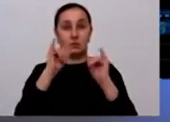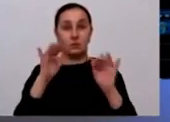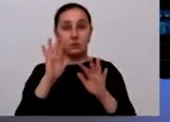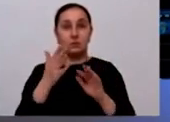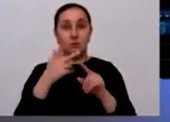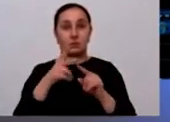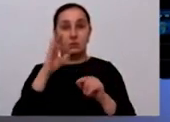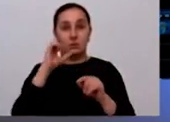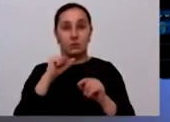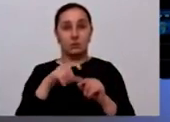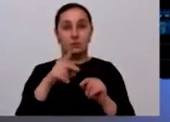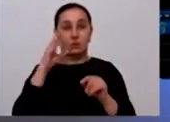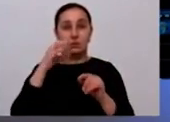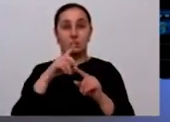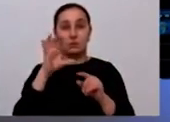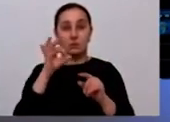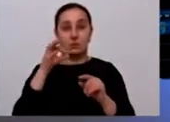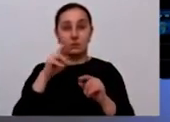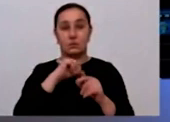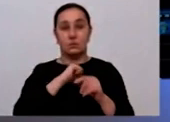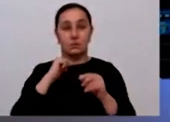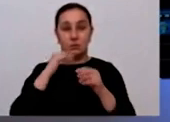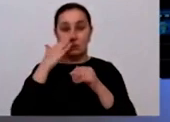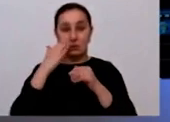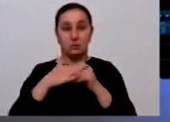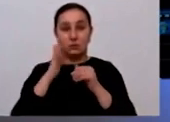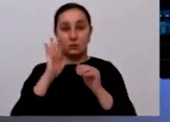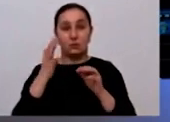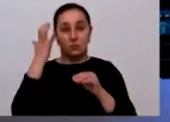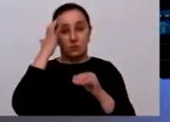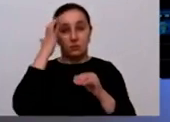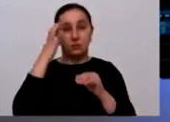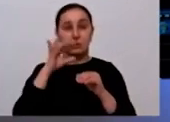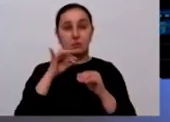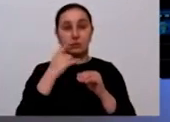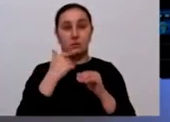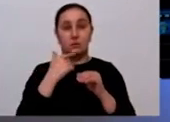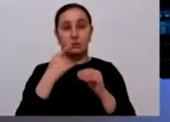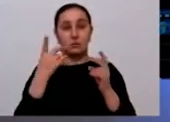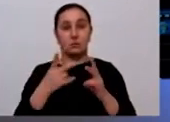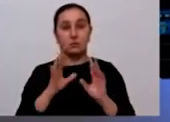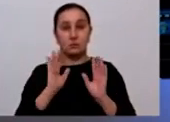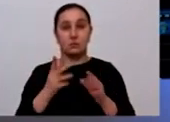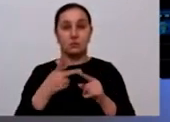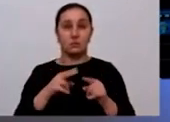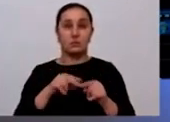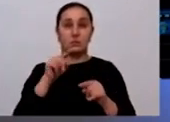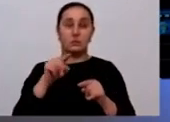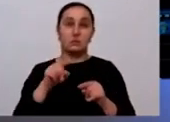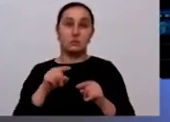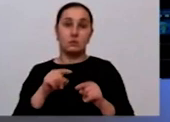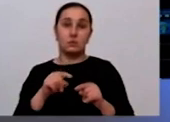va soyasi o'ziga yaqin rang, ya'ni qora bilan qizilni o'rtasi bo'lishi kerak. Shuning uchun